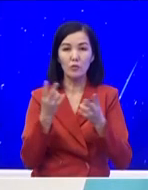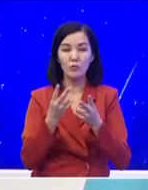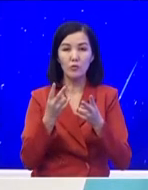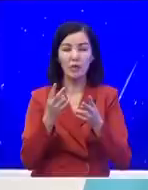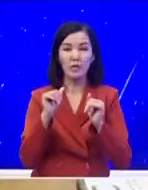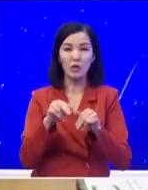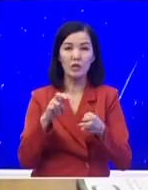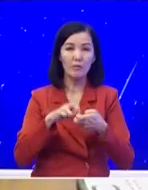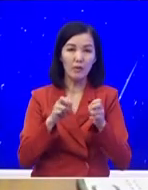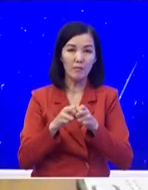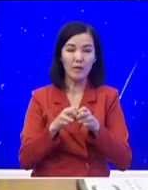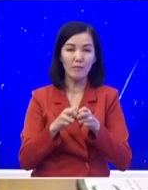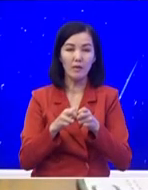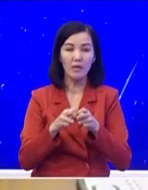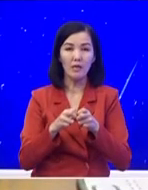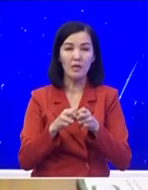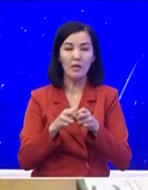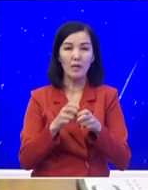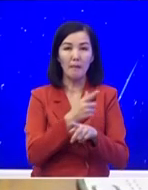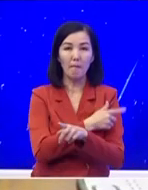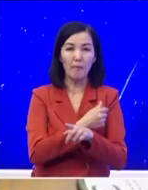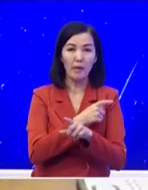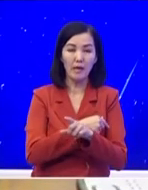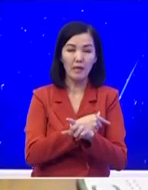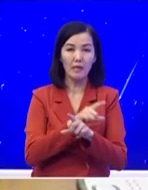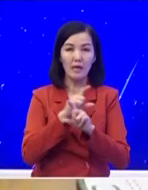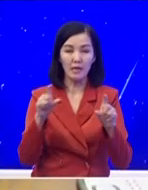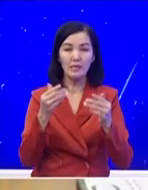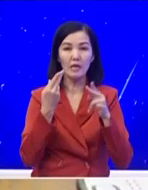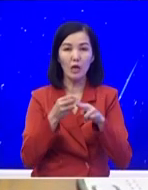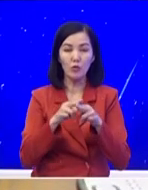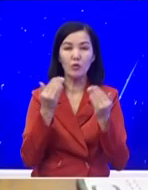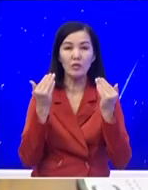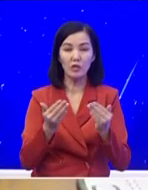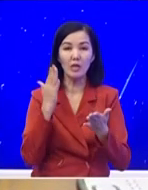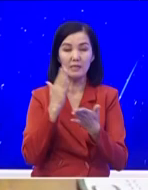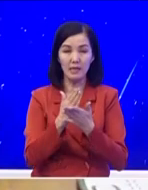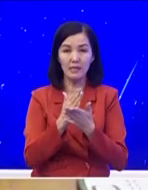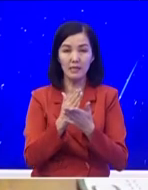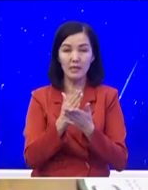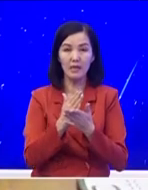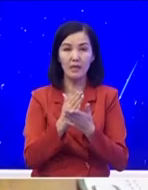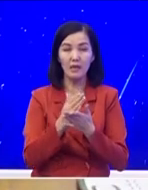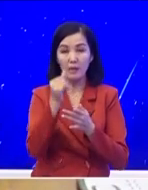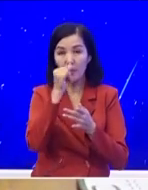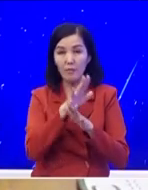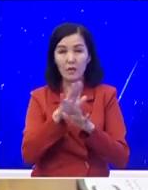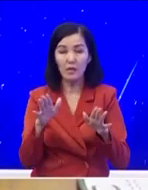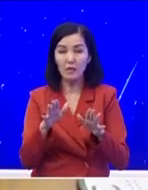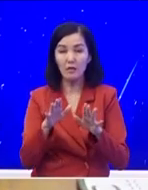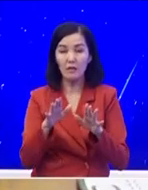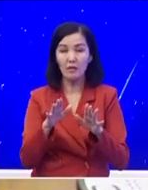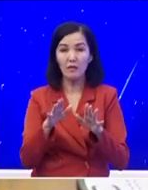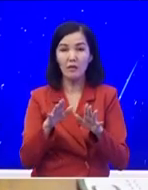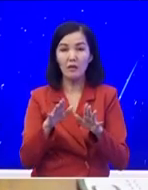первую очередь, медорганизаций, которые сейчас действуют. Если там уже не позволяет возможность,